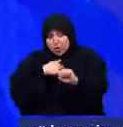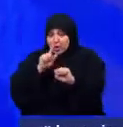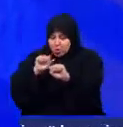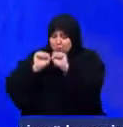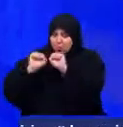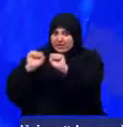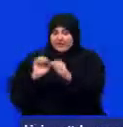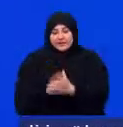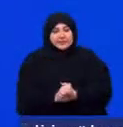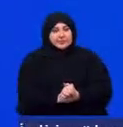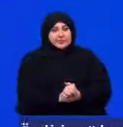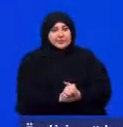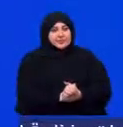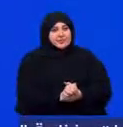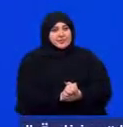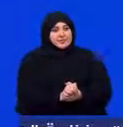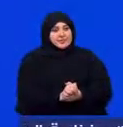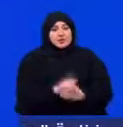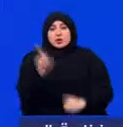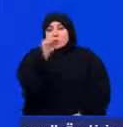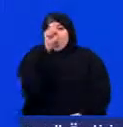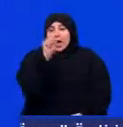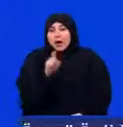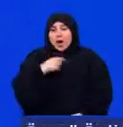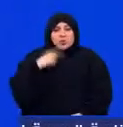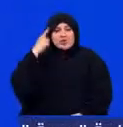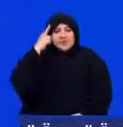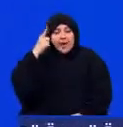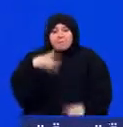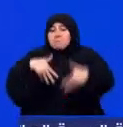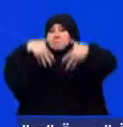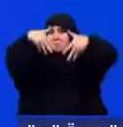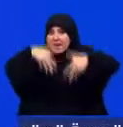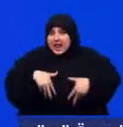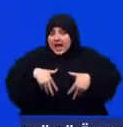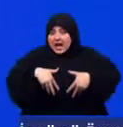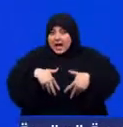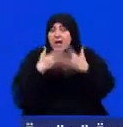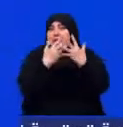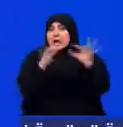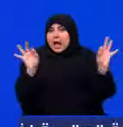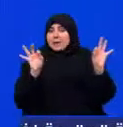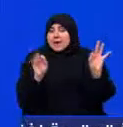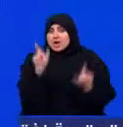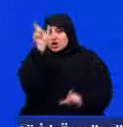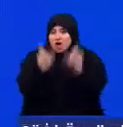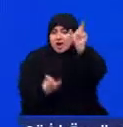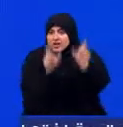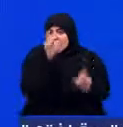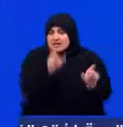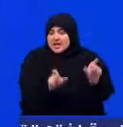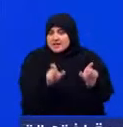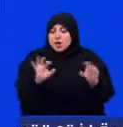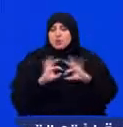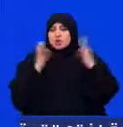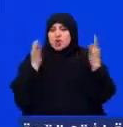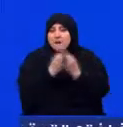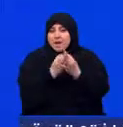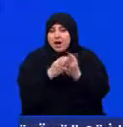دكتور فاضل، نعم، كيف نحقق هذه المناعة، هذه المناعة المجتمعية في ظل وجود